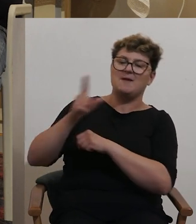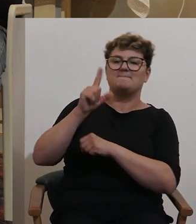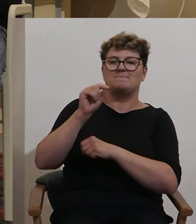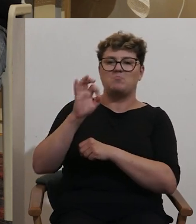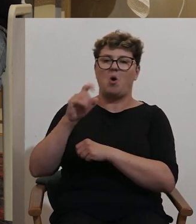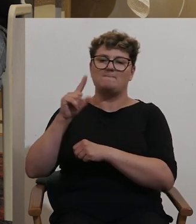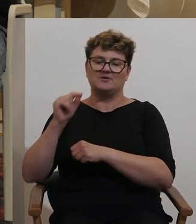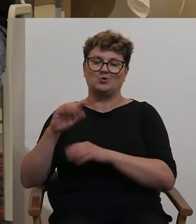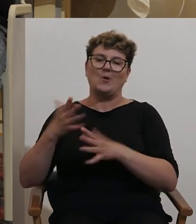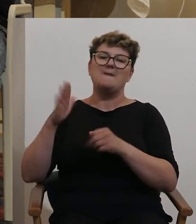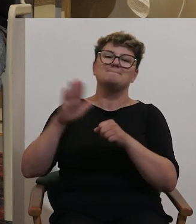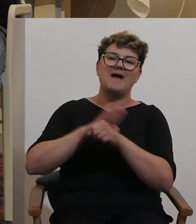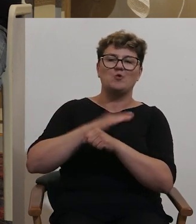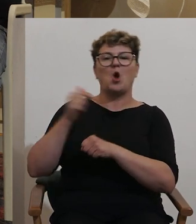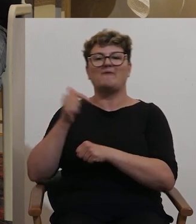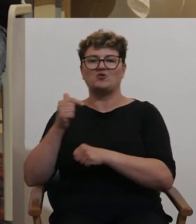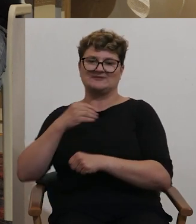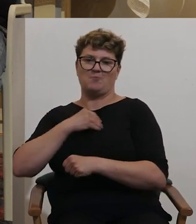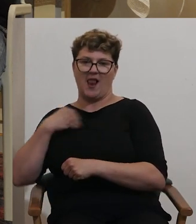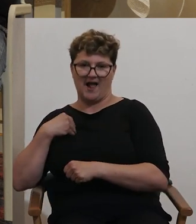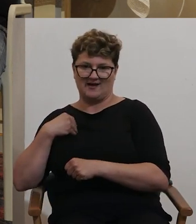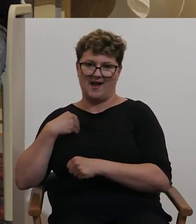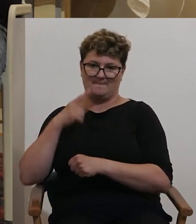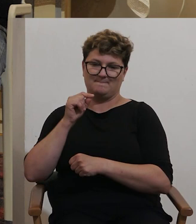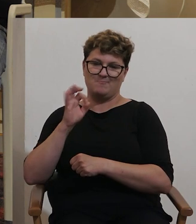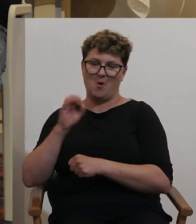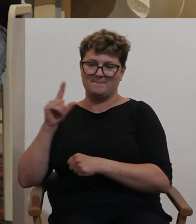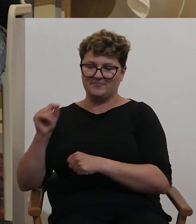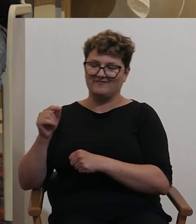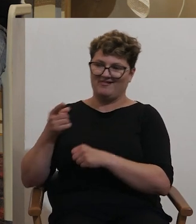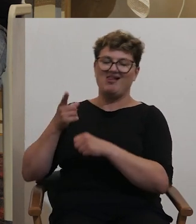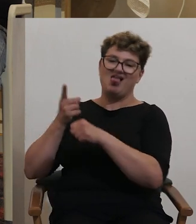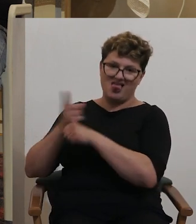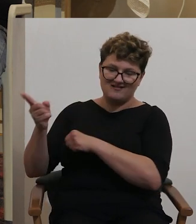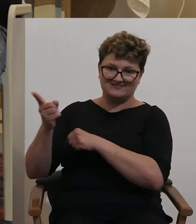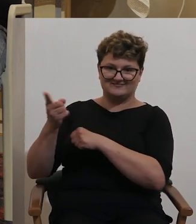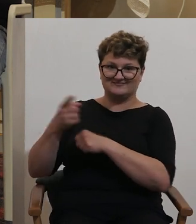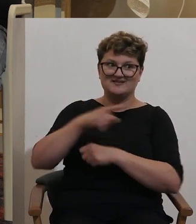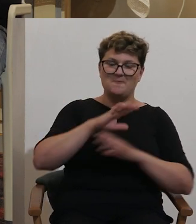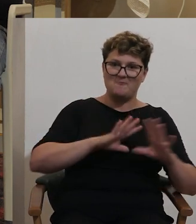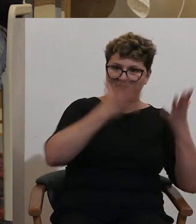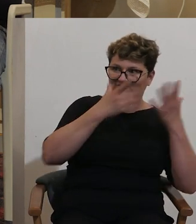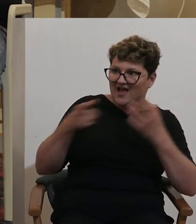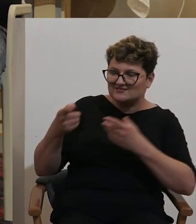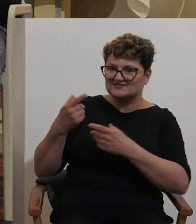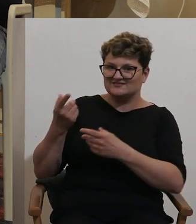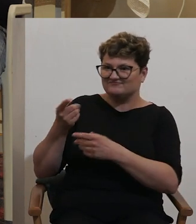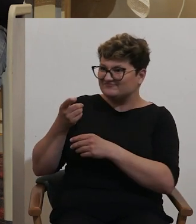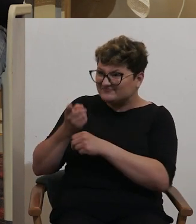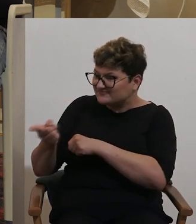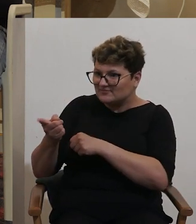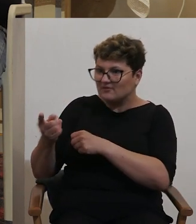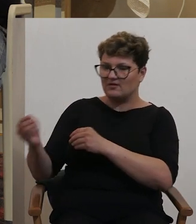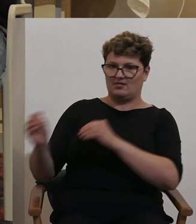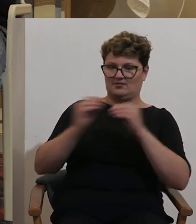ironicznie. I tenże pop Łatyszonek został przez powstańców warszawskich pasowany